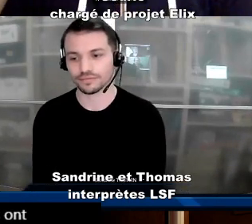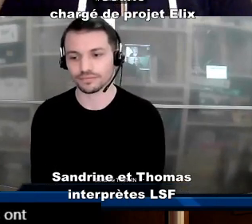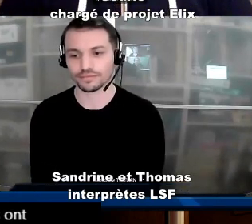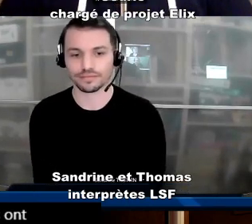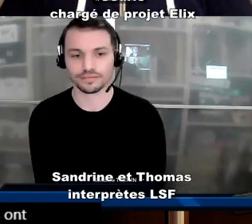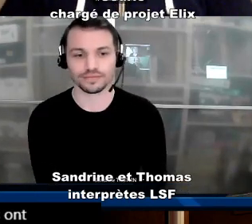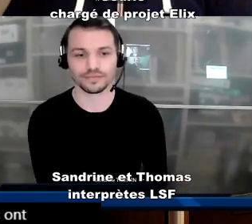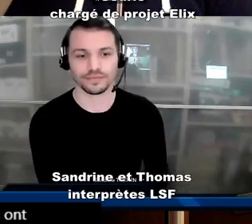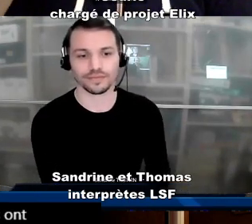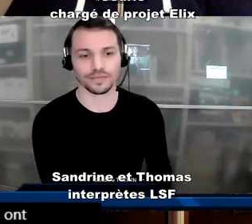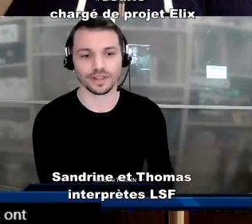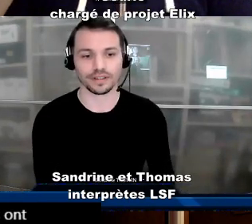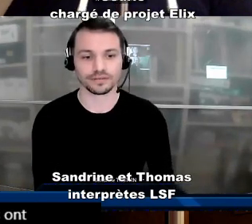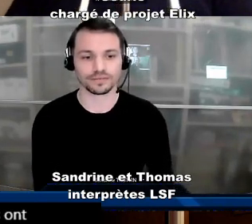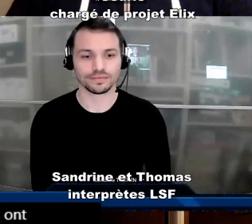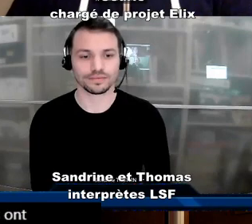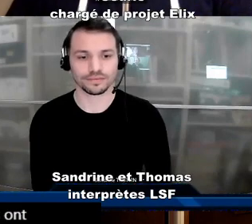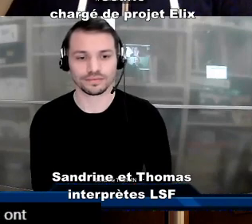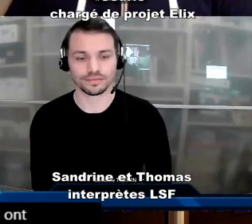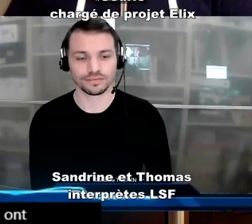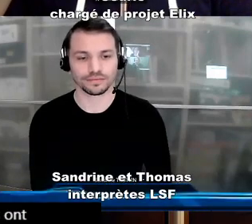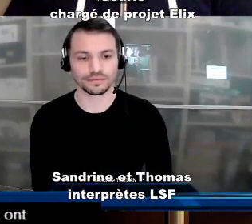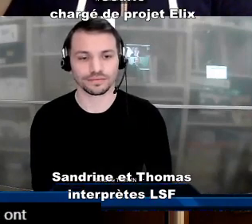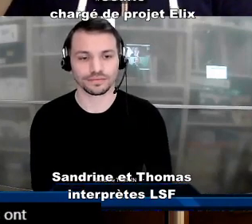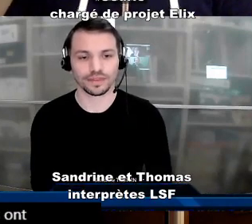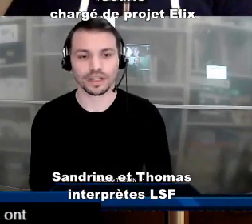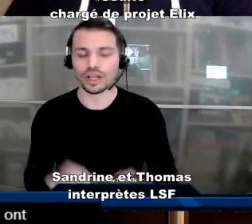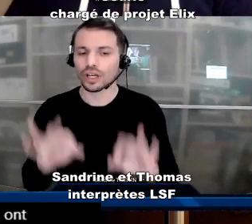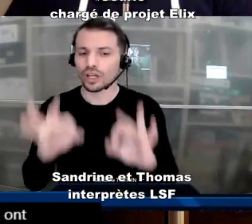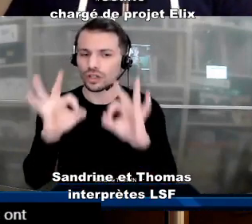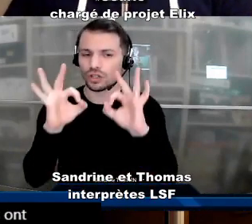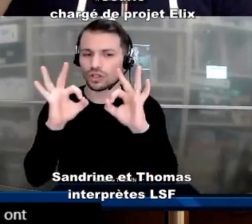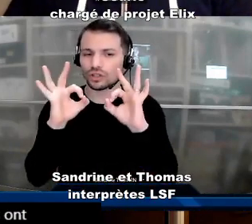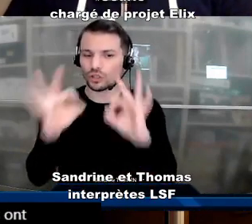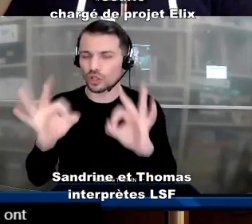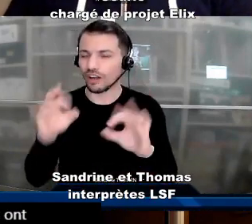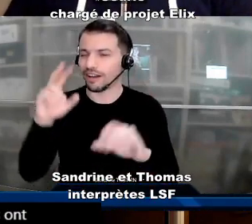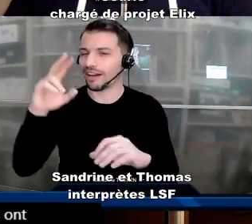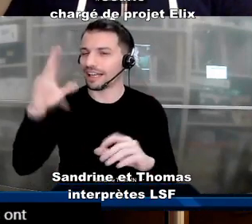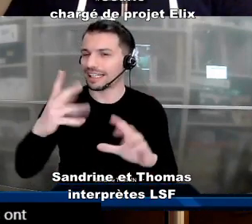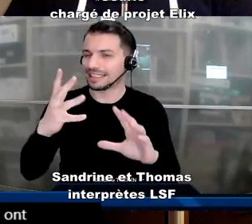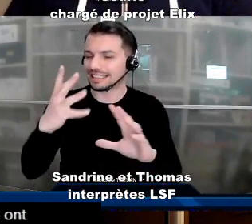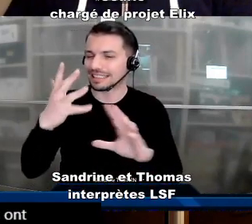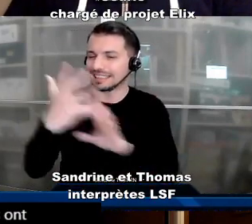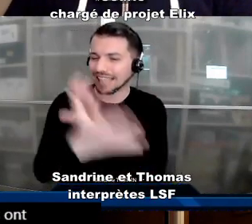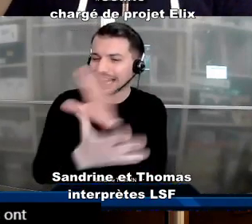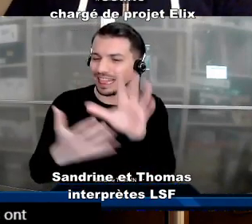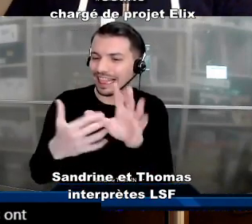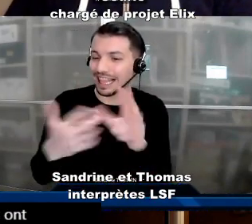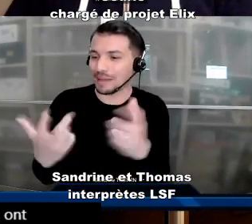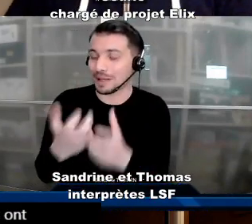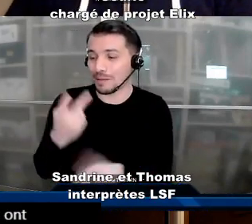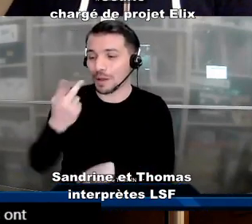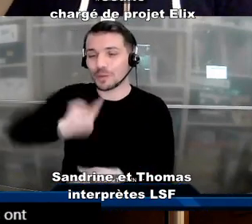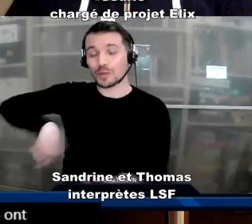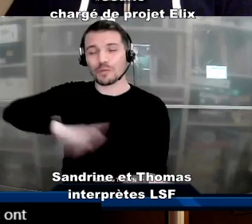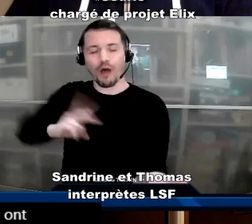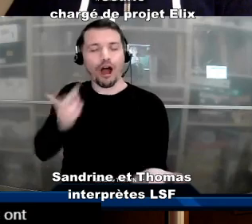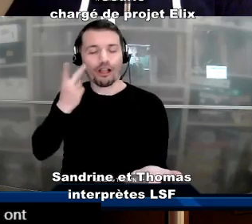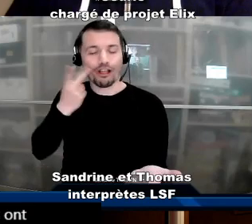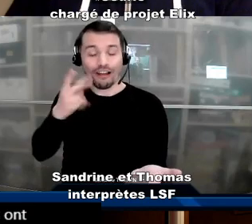C'est ça. Et il y a des choses qui sont. Il y a certains signes qui sont un petit peu difficiles quand on est entendant, parce qu'il y a.